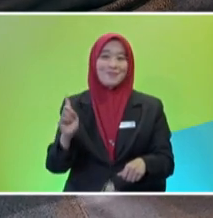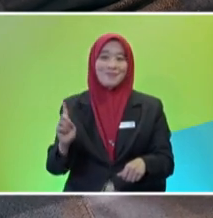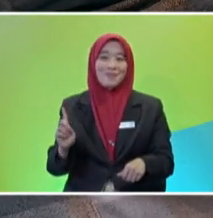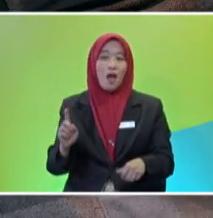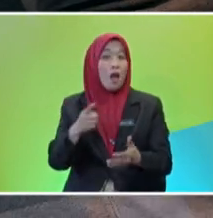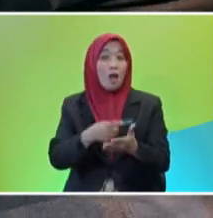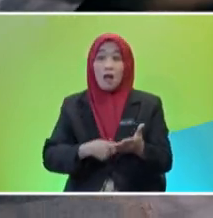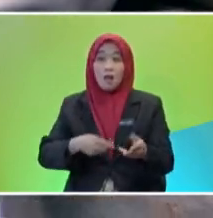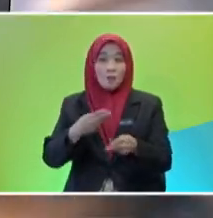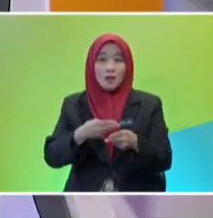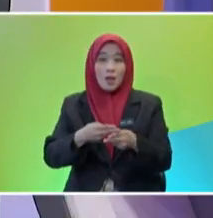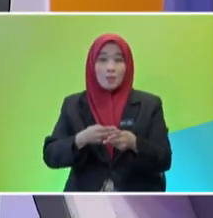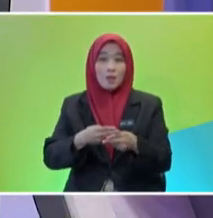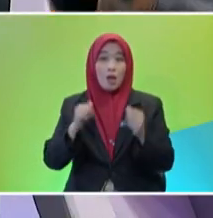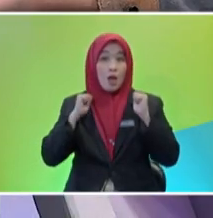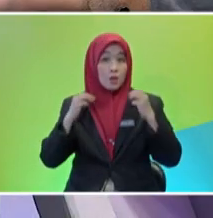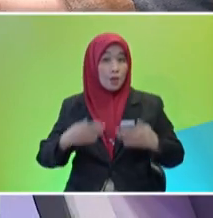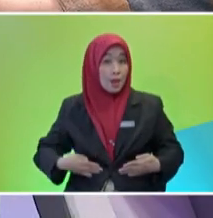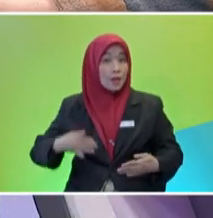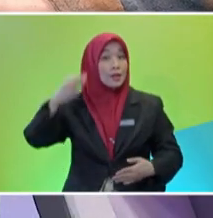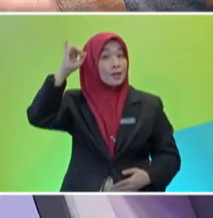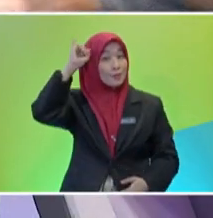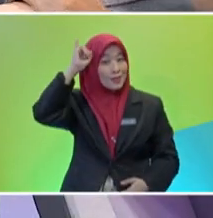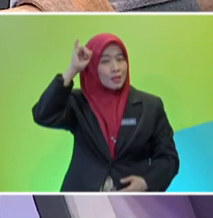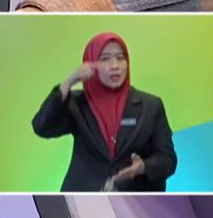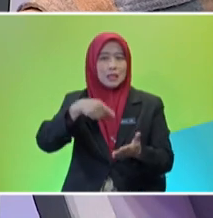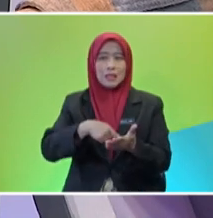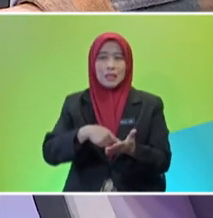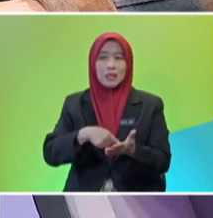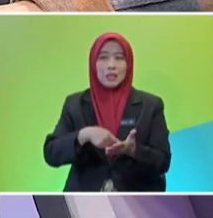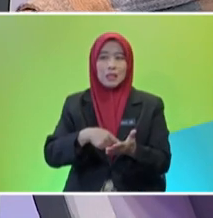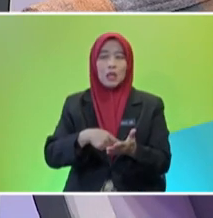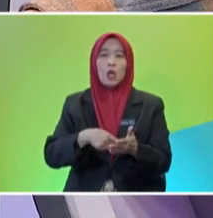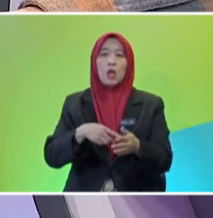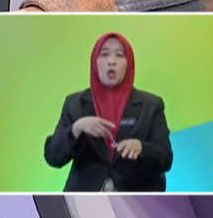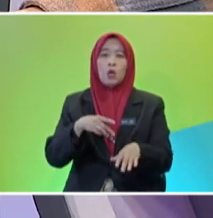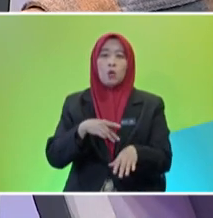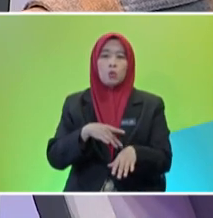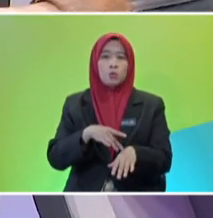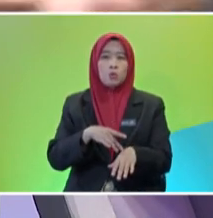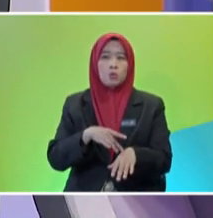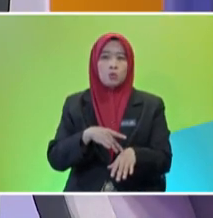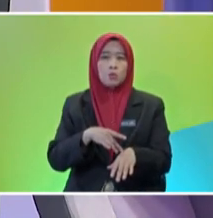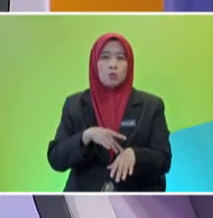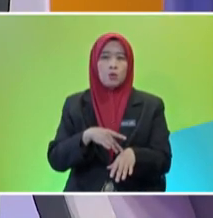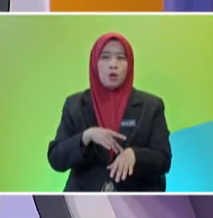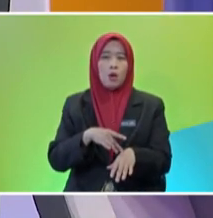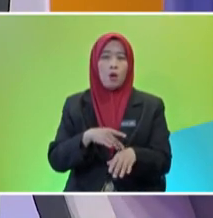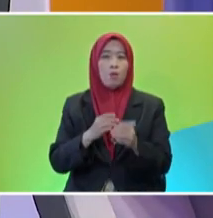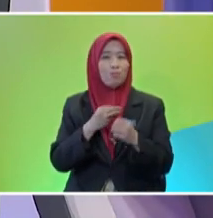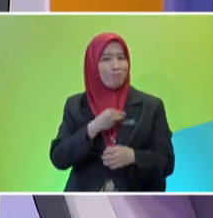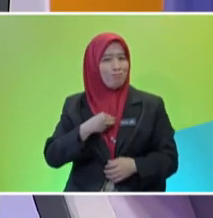Apakah nama anggota badan itu Irfan? Ini? Ya. Kulit. Kulit. Tangan. Anggota badan Irfan. Maafkan